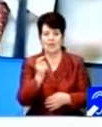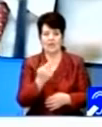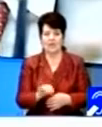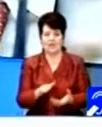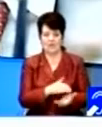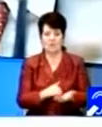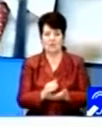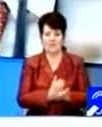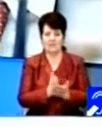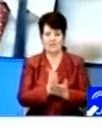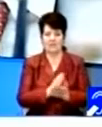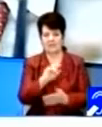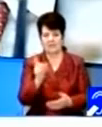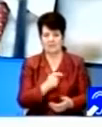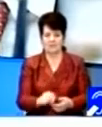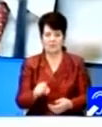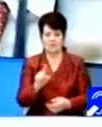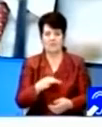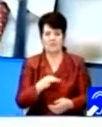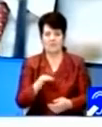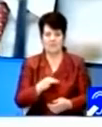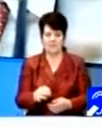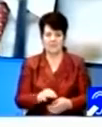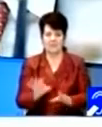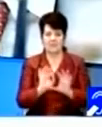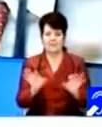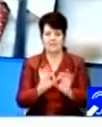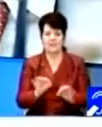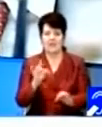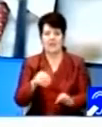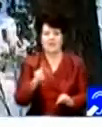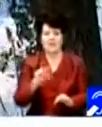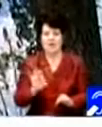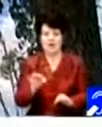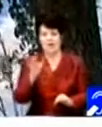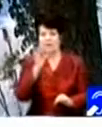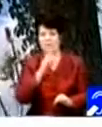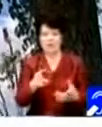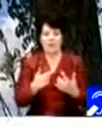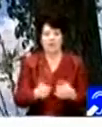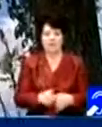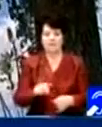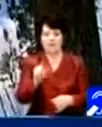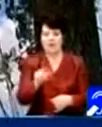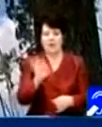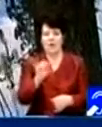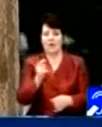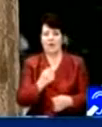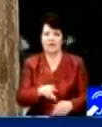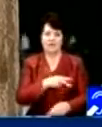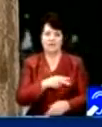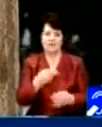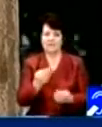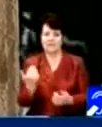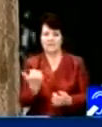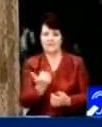Naționale a Veteranilor Războiului pentru Independență, transmite Radio Chișinău. Organizația Orhei a Veteranilor l-a decorat săptămâna trecută